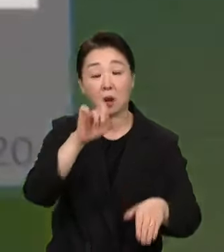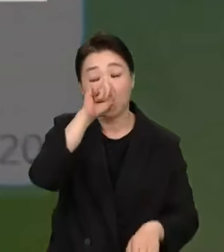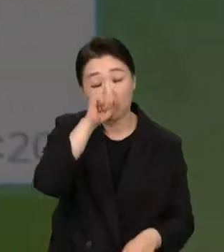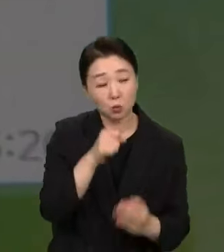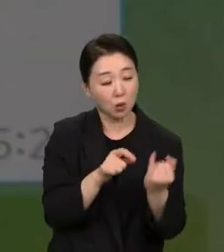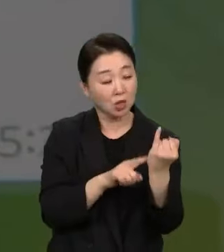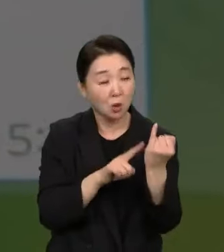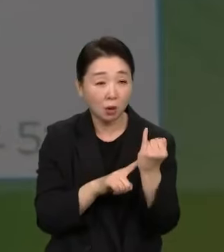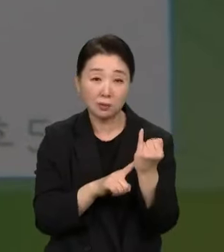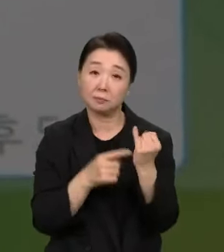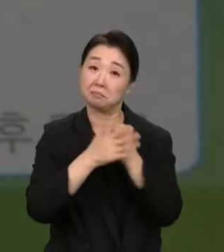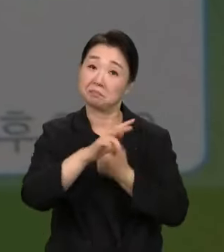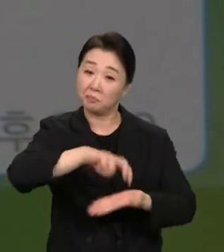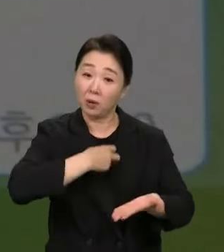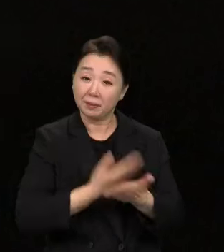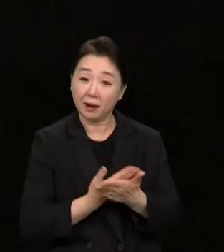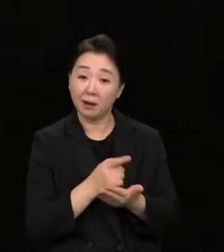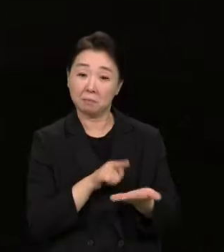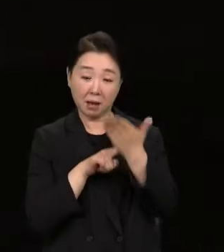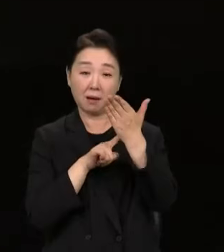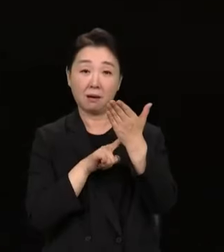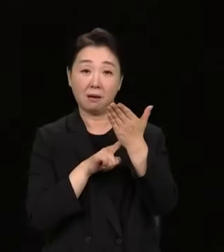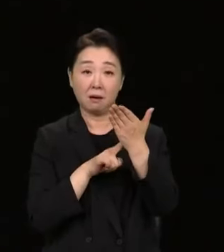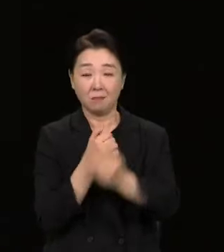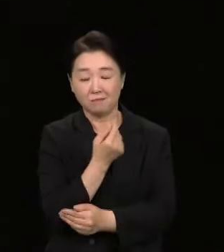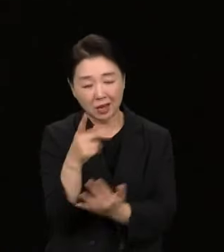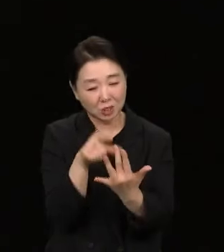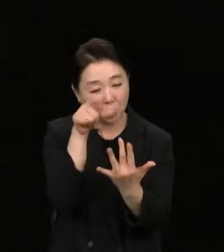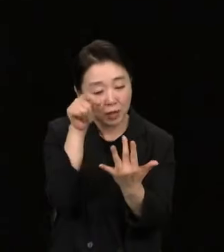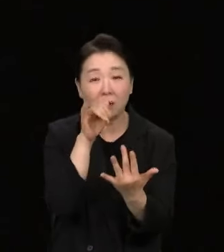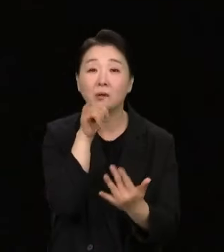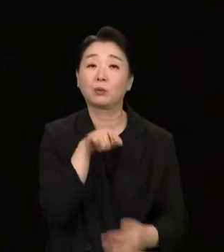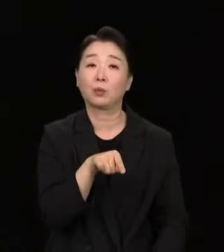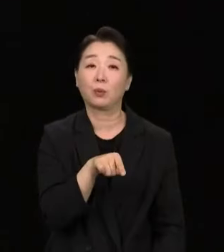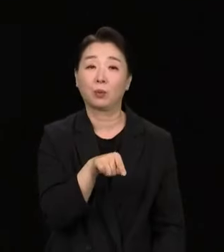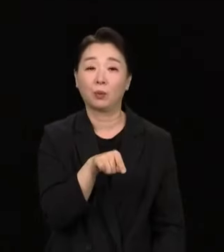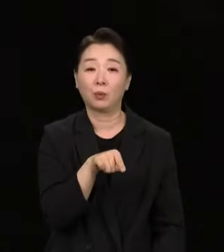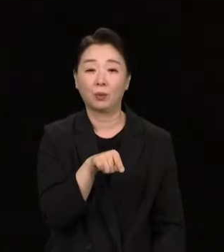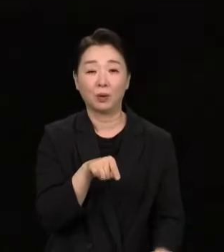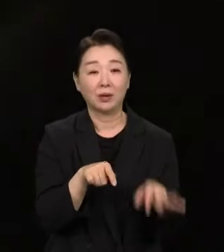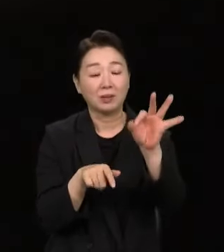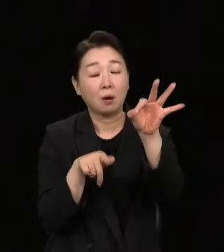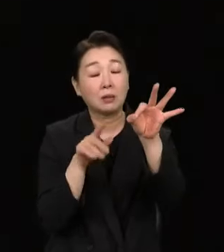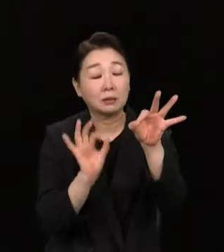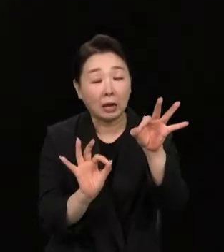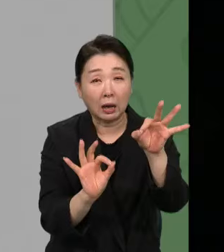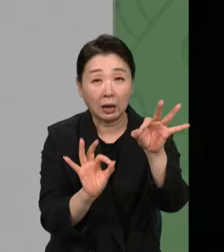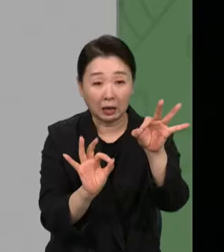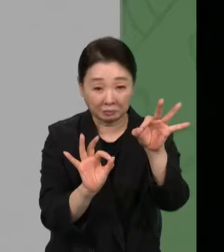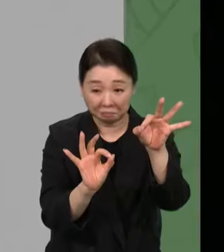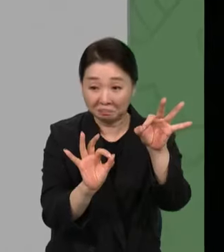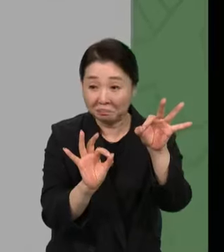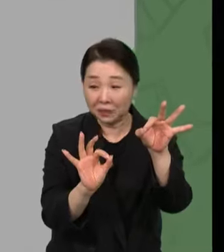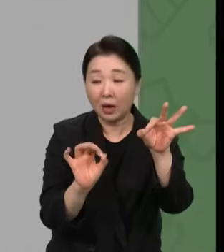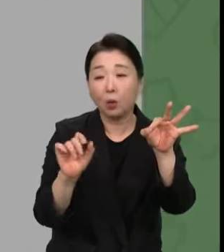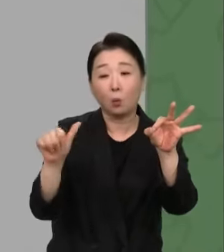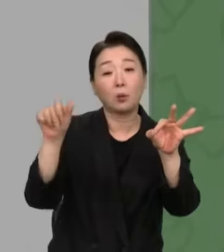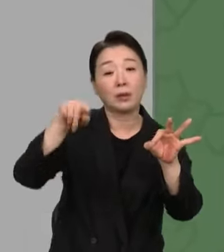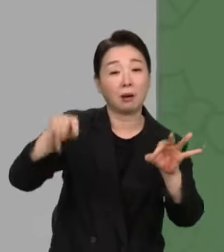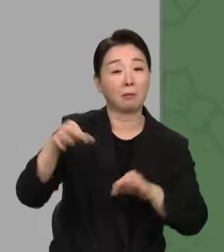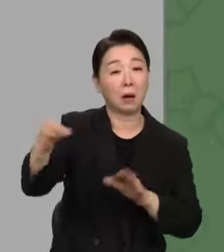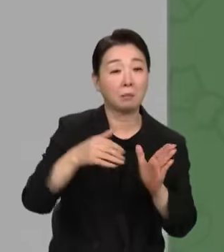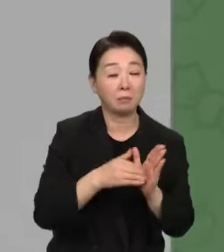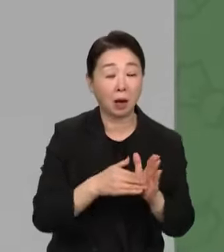여자의 사진을 보내 달라고 합니다 여러 가지 선택 사항도 있는데 열장에 옷 달러입니다 또 다른 채널은